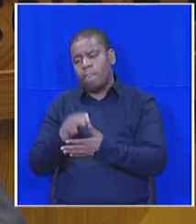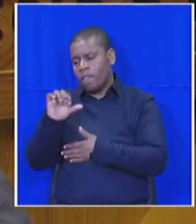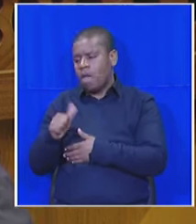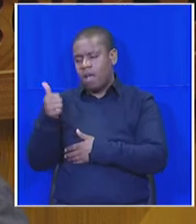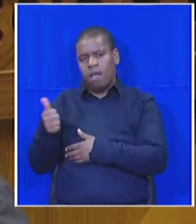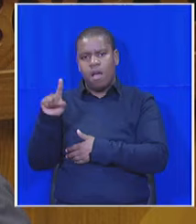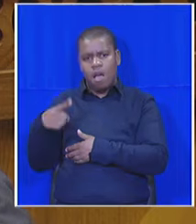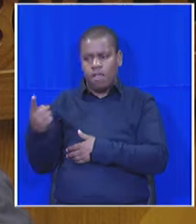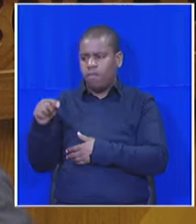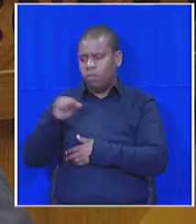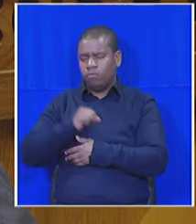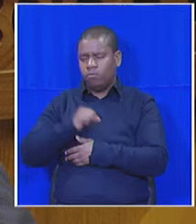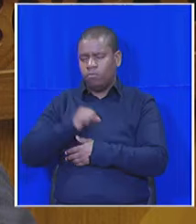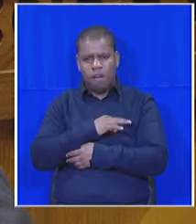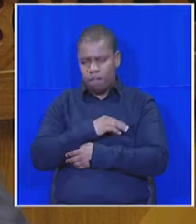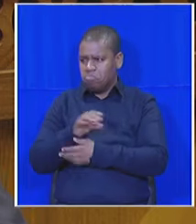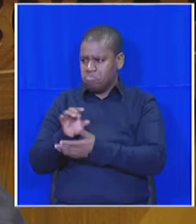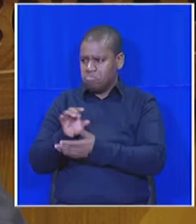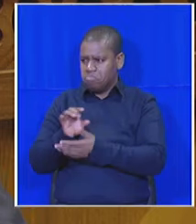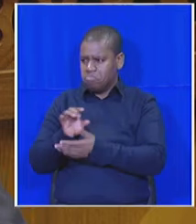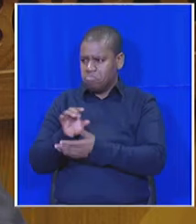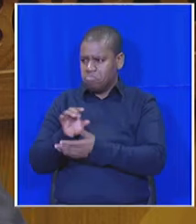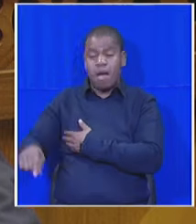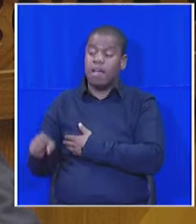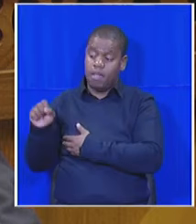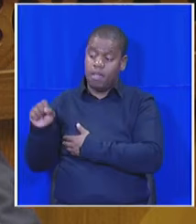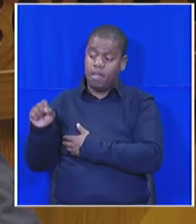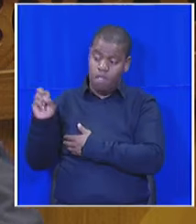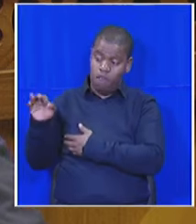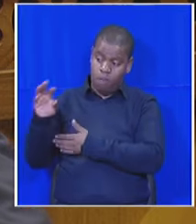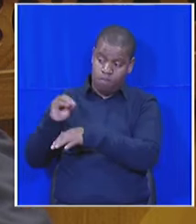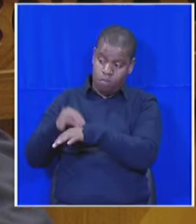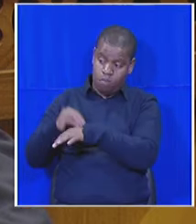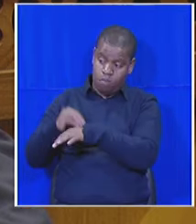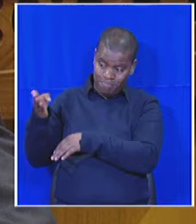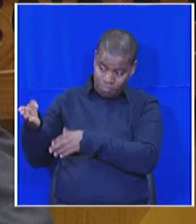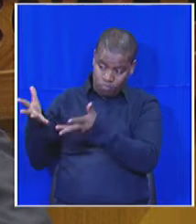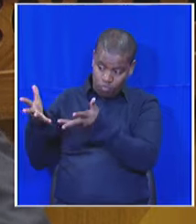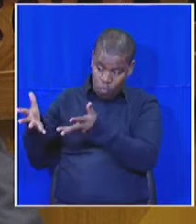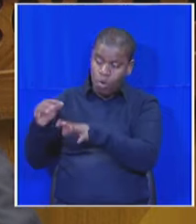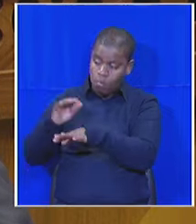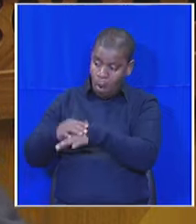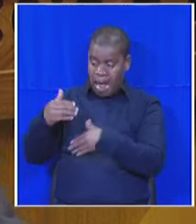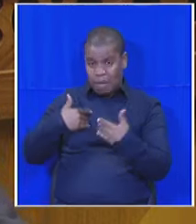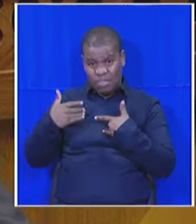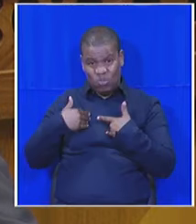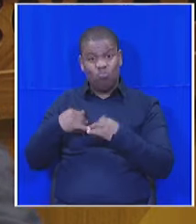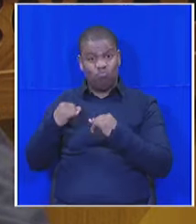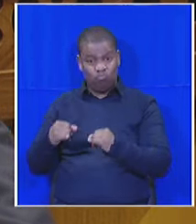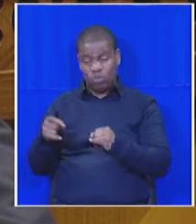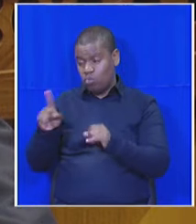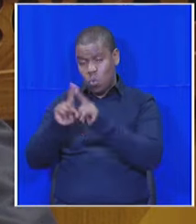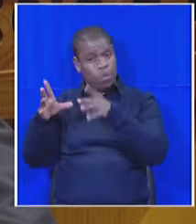ongerief is en die kostes wat dit teweegbring as gevolg van swak administrasie, is dit totaal onaanvaarbaar. Agbare minister, ek